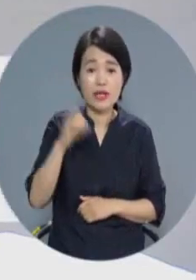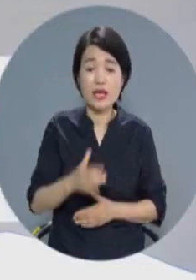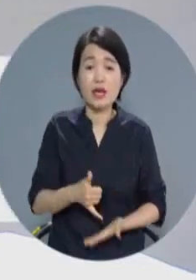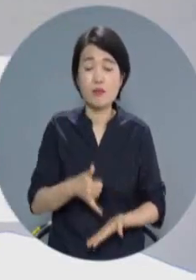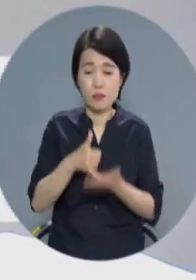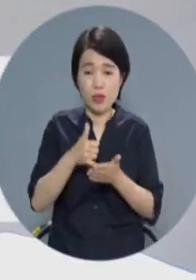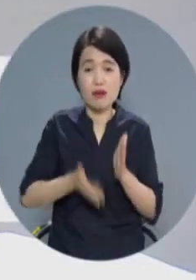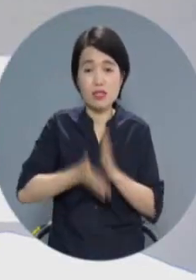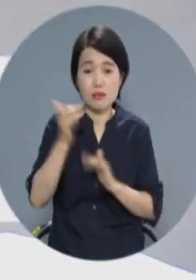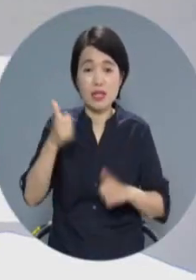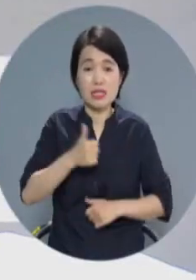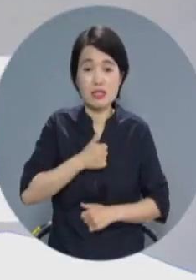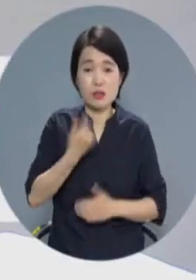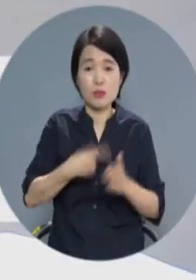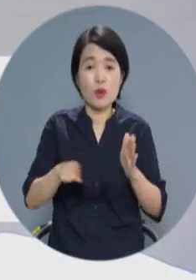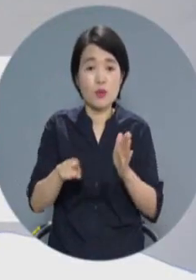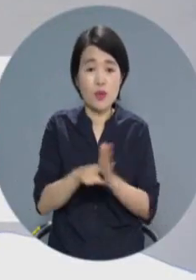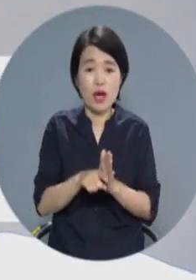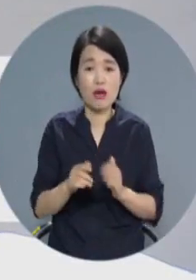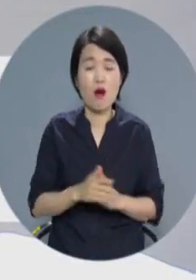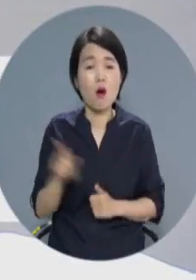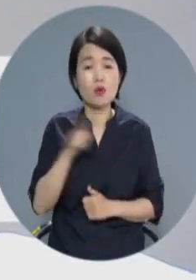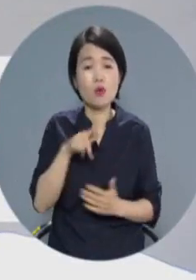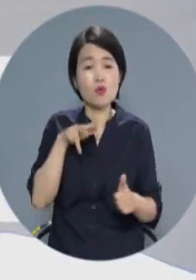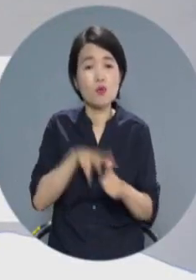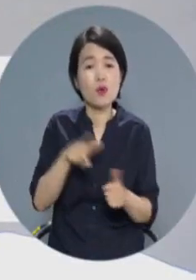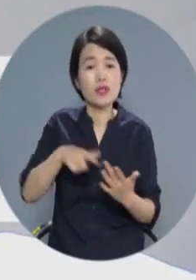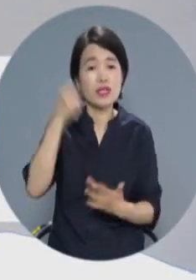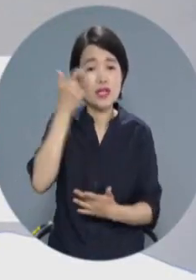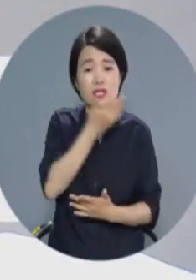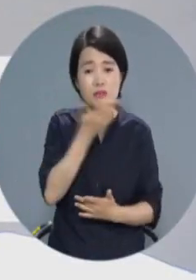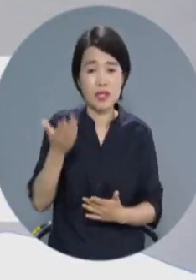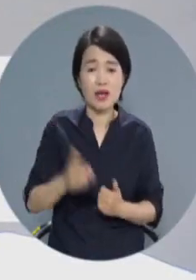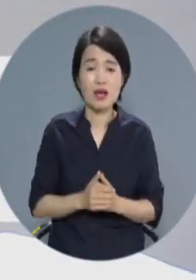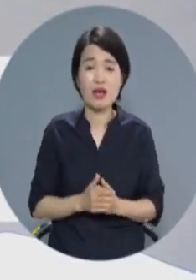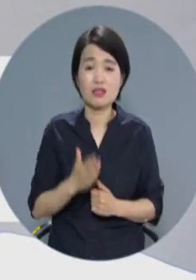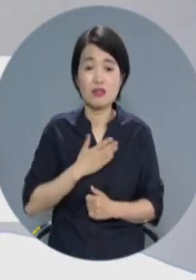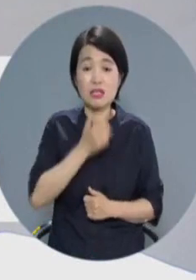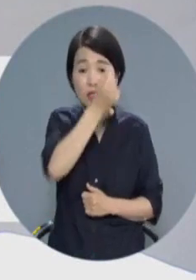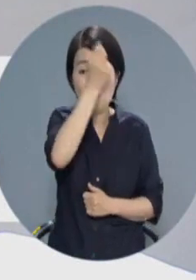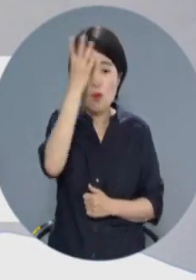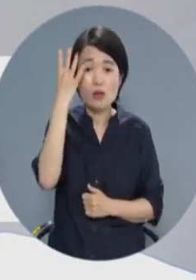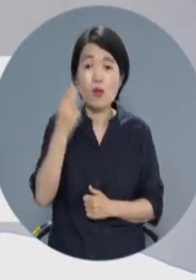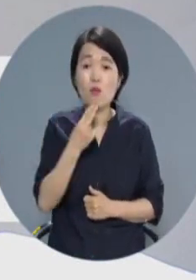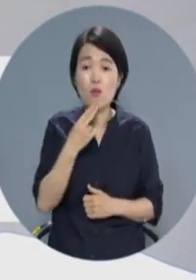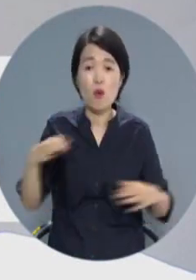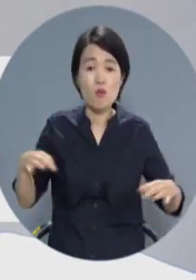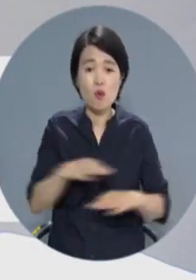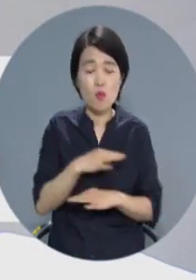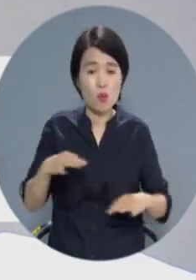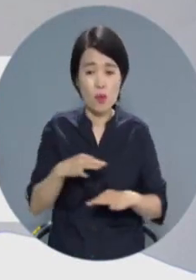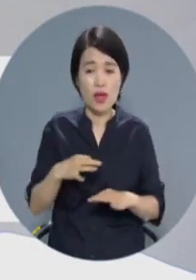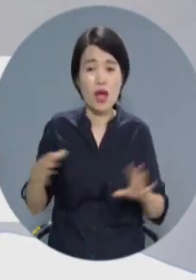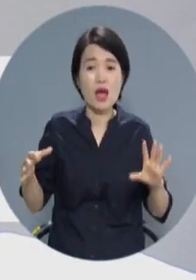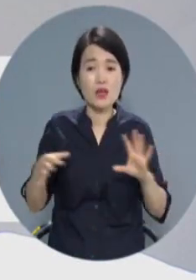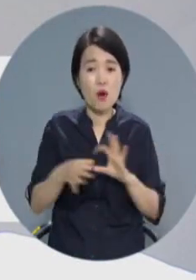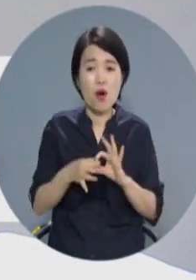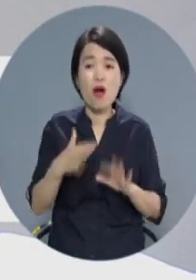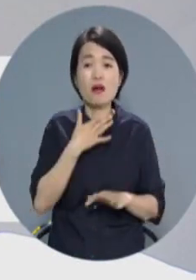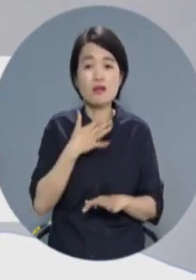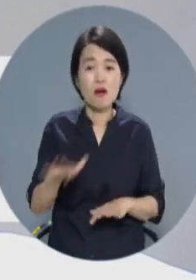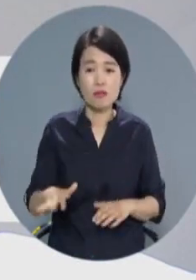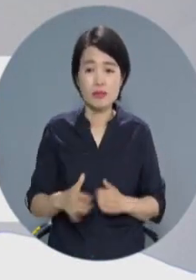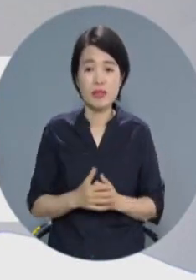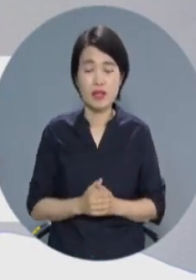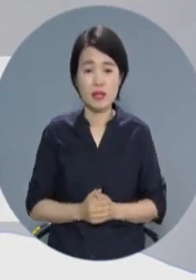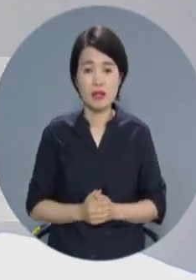품격, 시민의 자존심을 위하여 어떤 후보를 선택하시겠습니까? 저는 전과도 없고 부정부패에 연루된